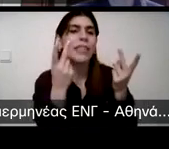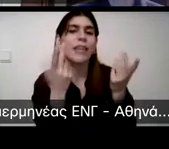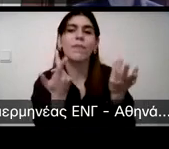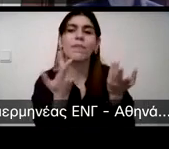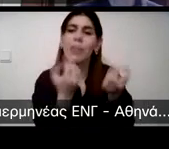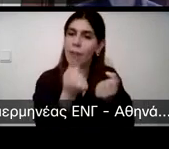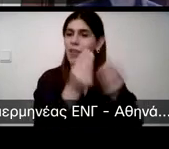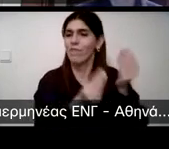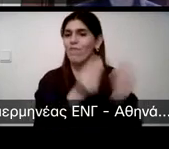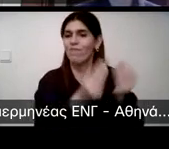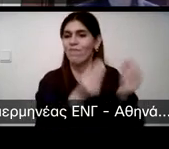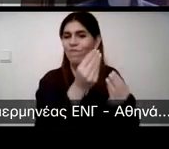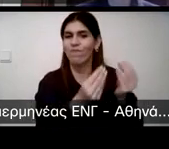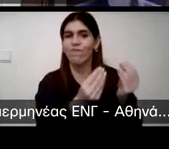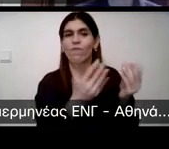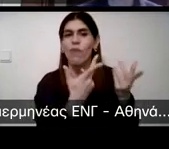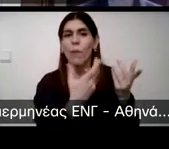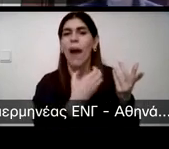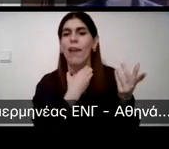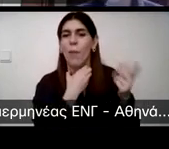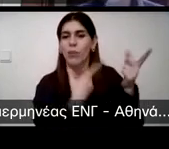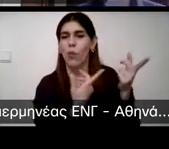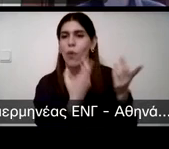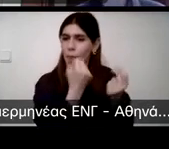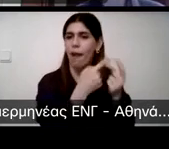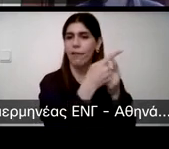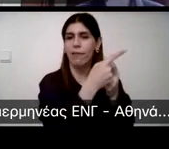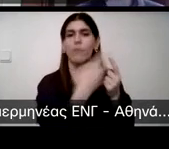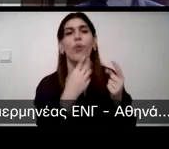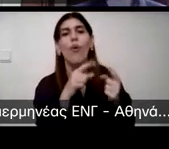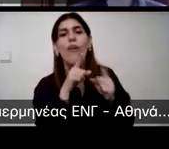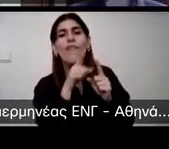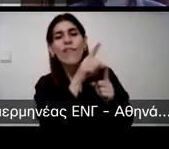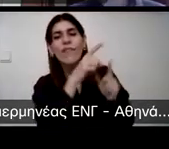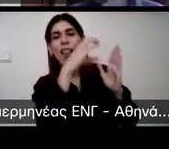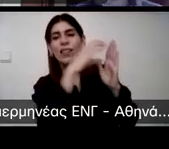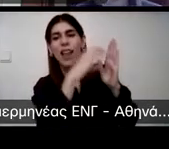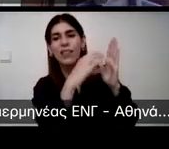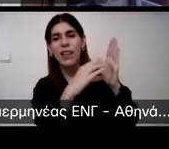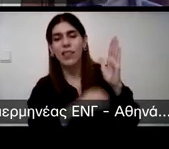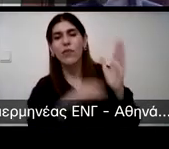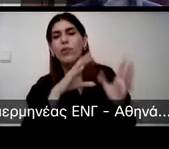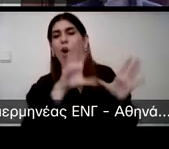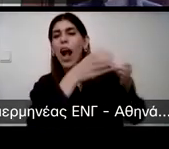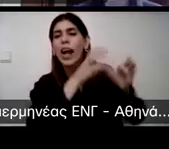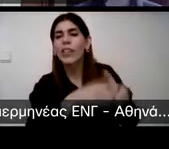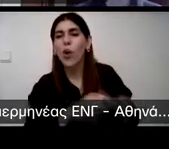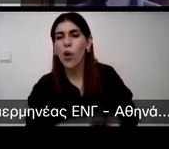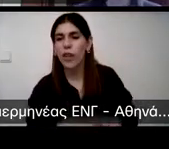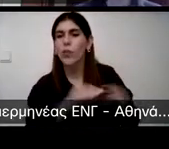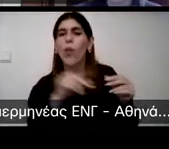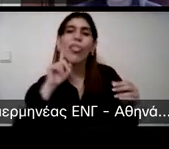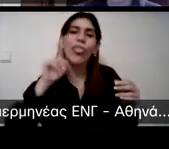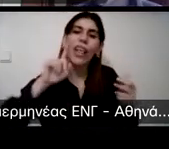έχουμε σημαντικό πρόβλημα. Είναι από αυτές τις κατηγορίες της θηλυκοποίησης που, όπως